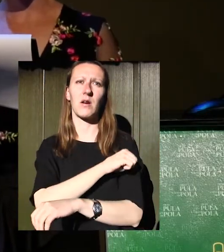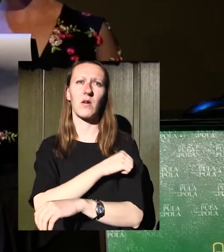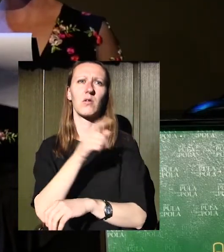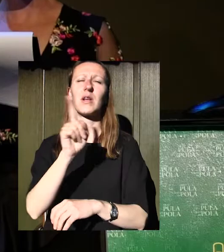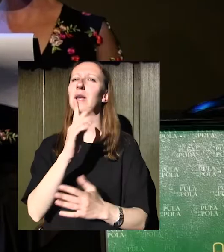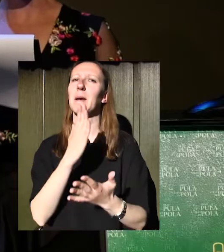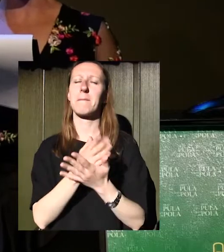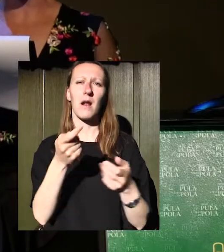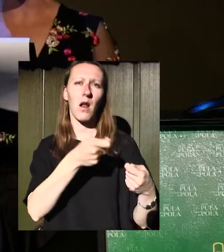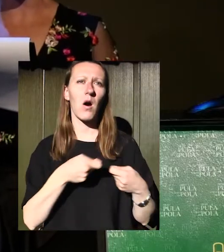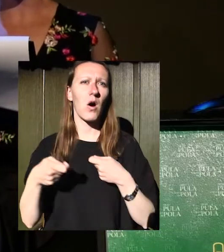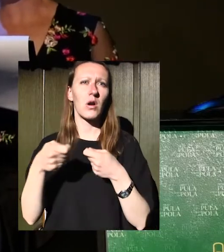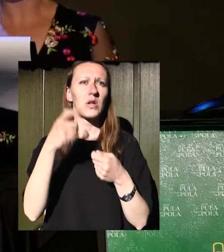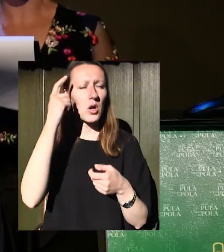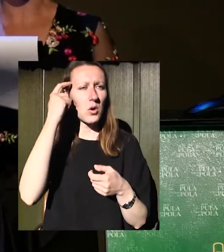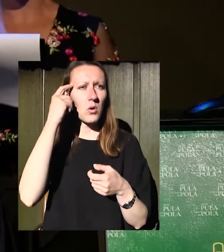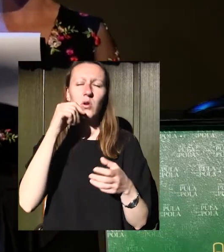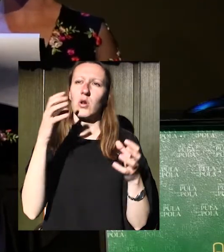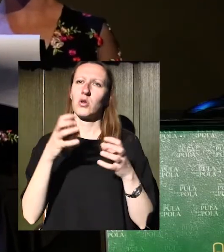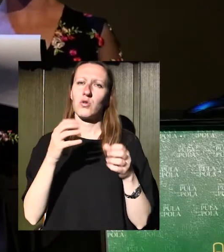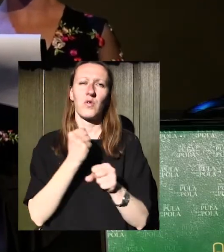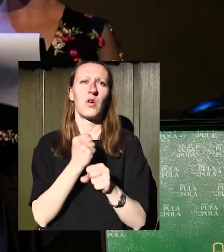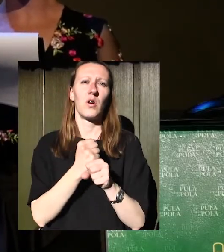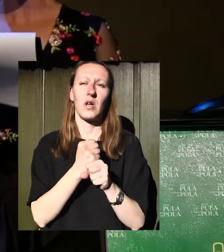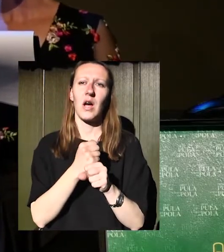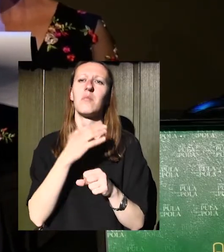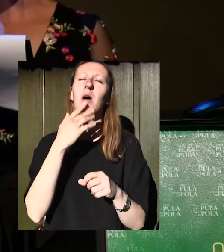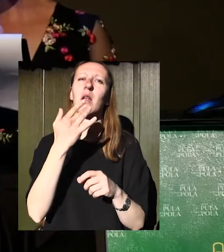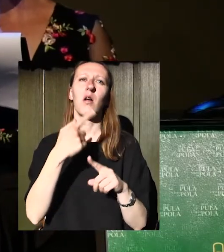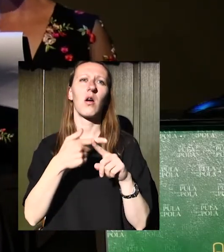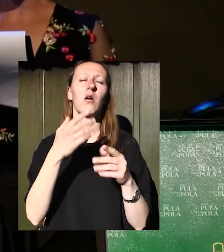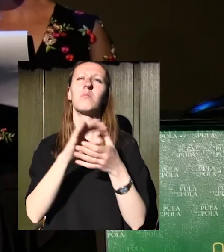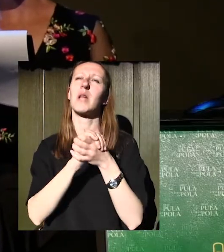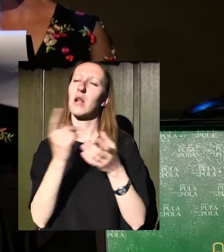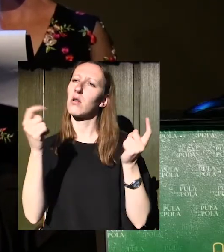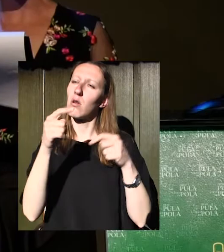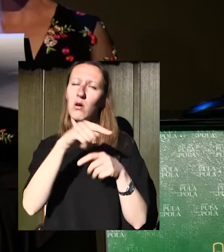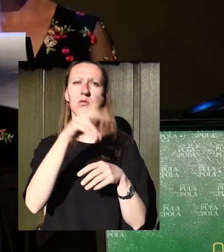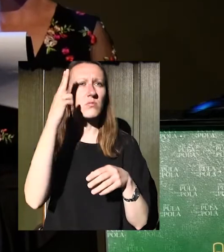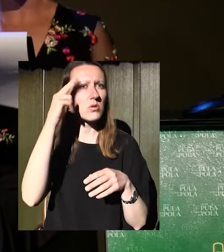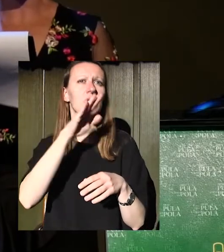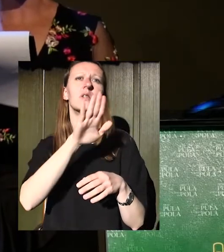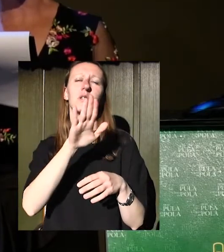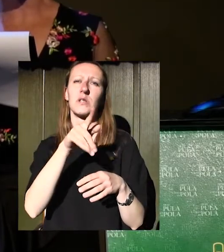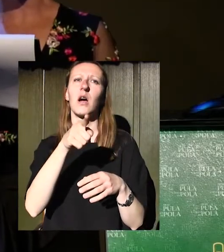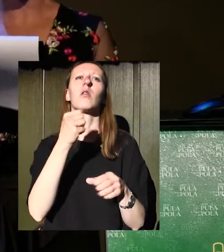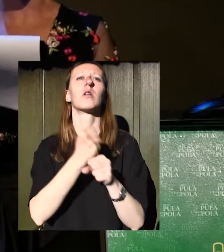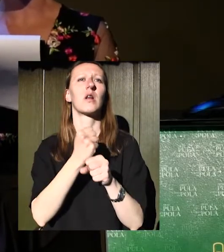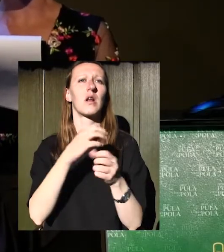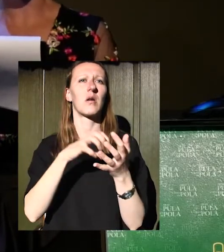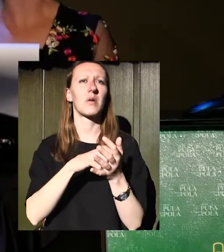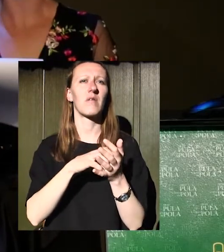1951. godine nije bilo organiziranog kulturnog i društvenog rada, pa je nekoliko prijatelja okupilo znance i na taj način